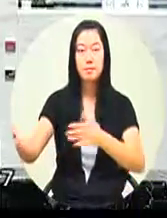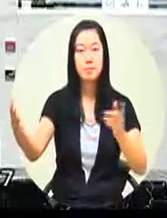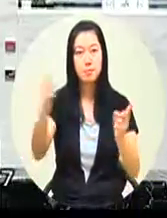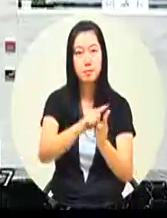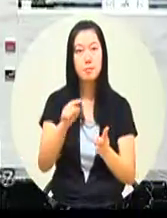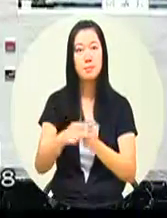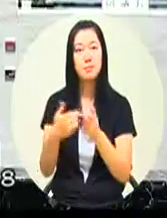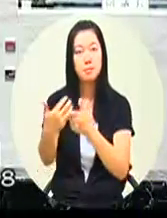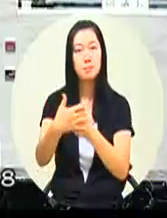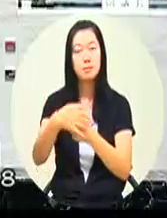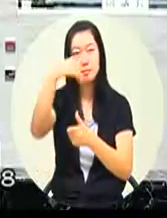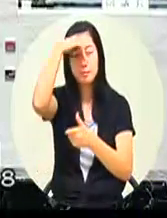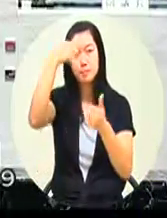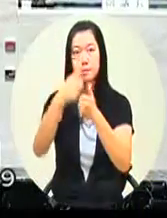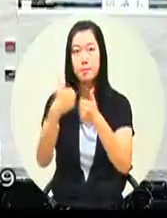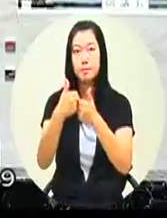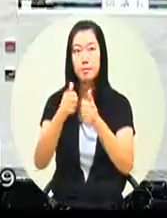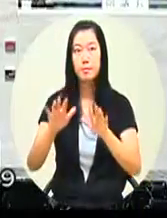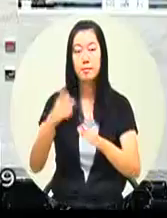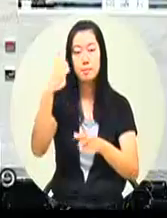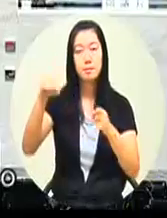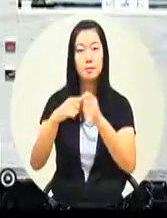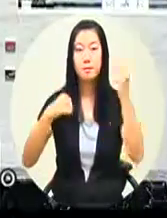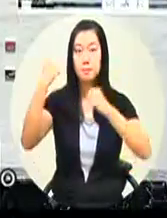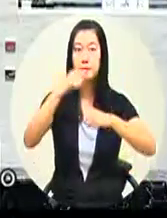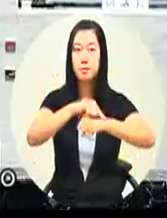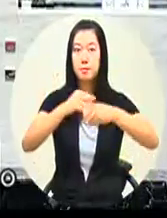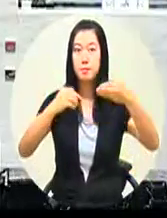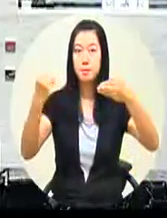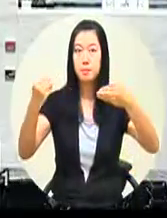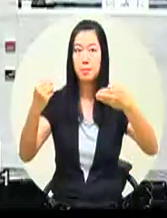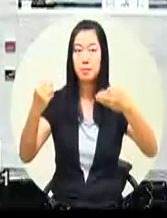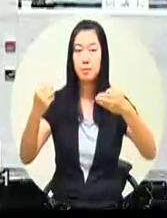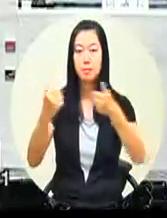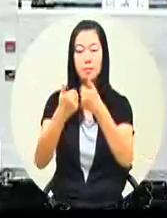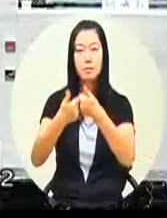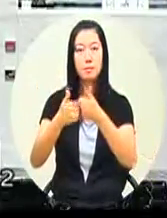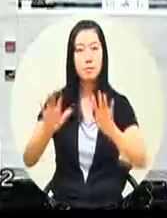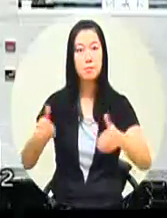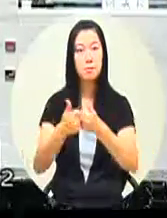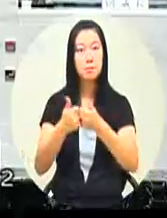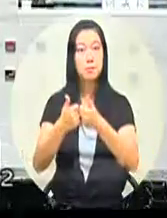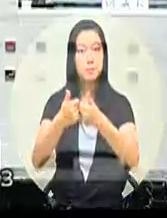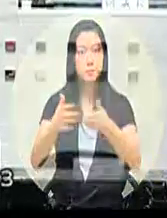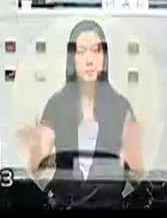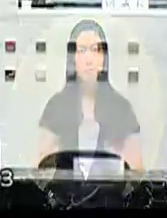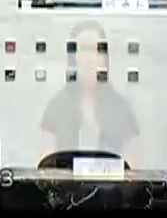询。下午议程到此结束，明天9点继续开会，散会。